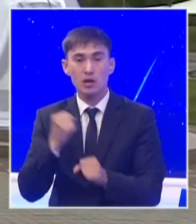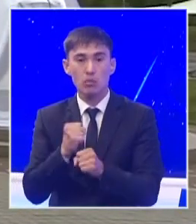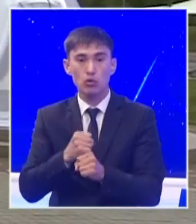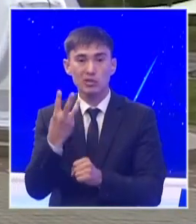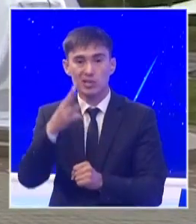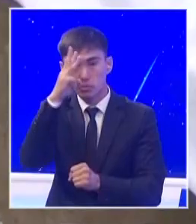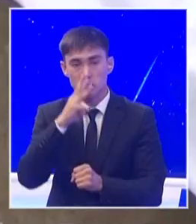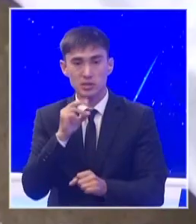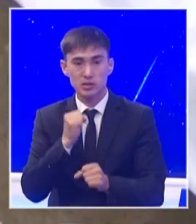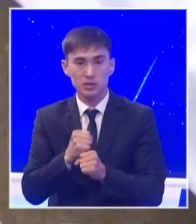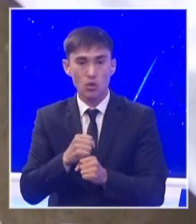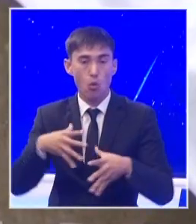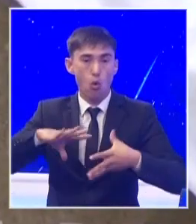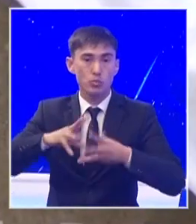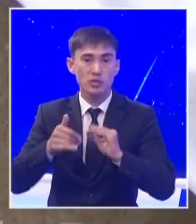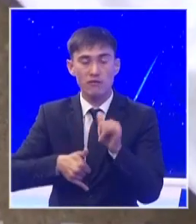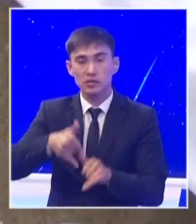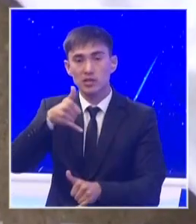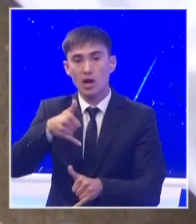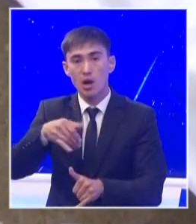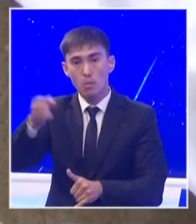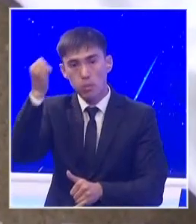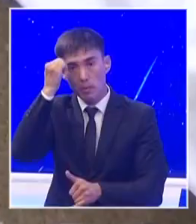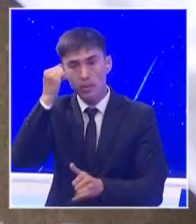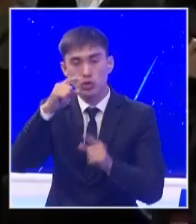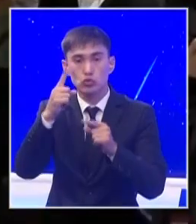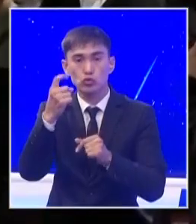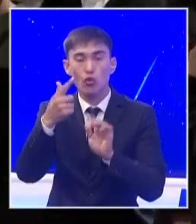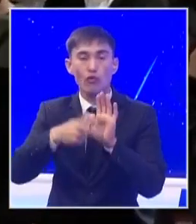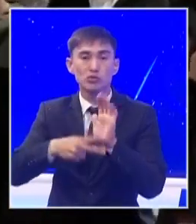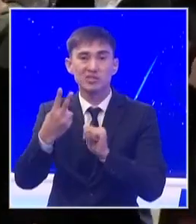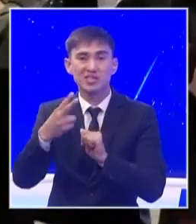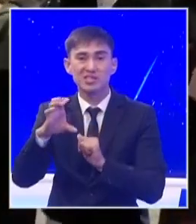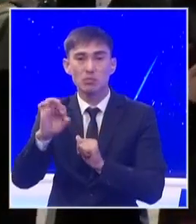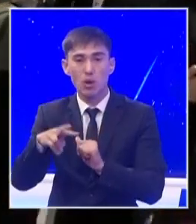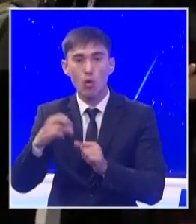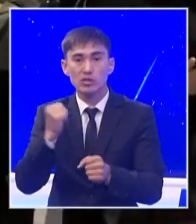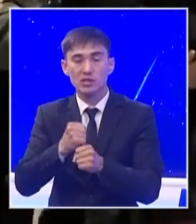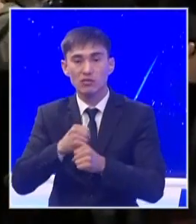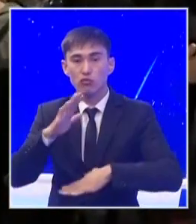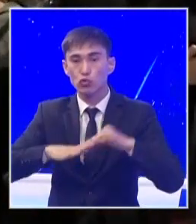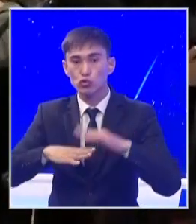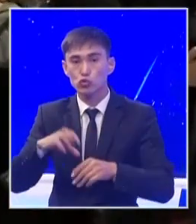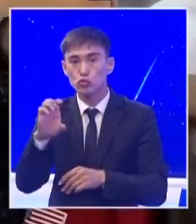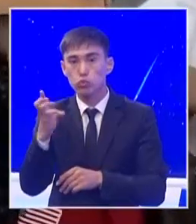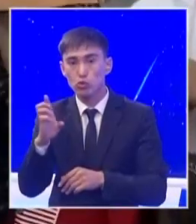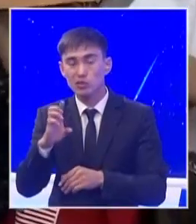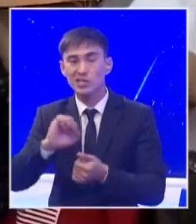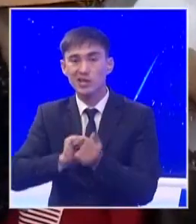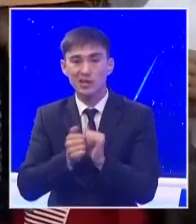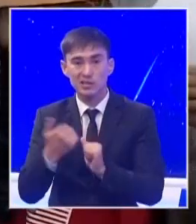почти 3 месяца. Общая высота памятника – 183 сантиметра. Он изготовлен вручную из бронзы и